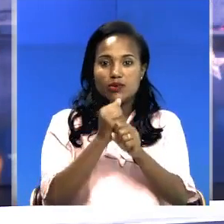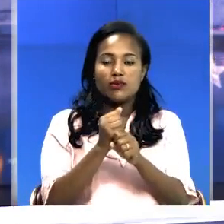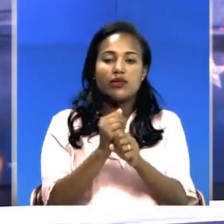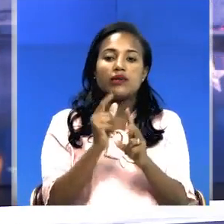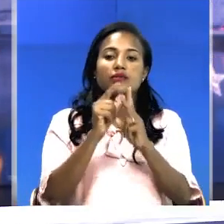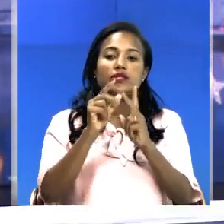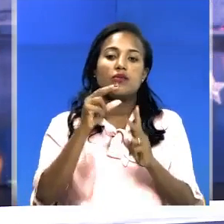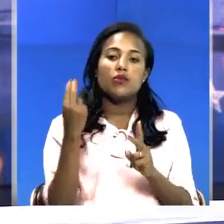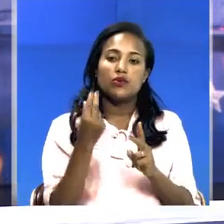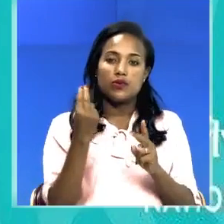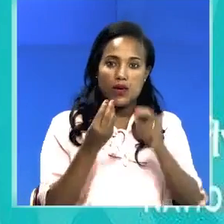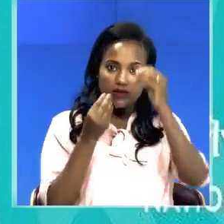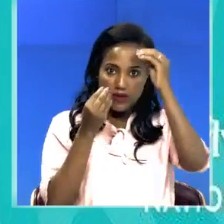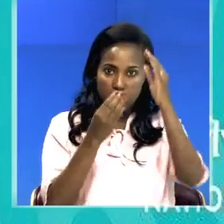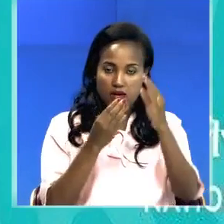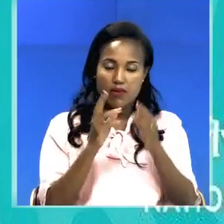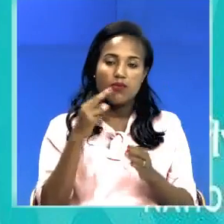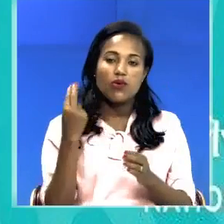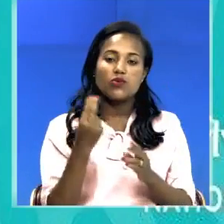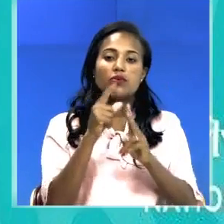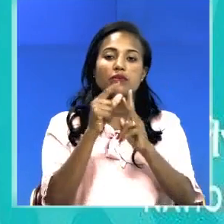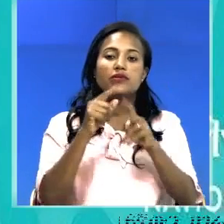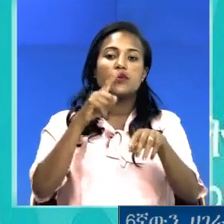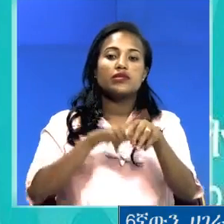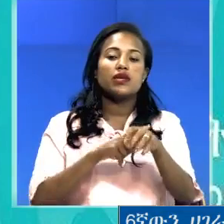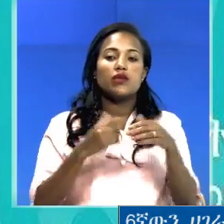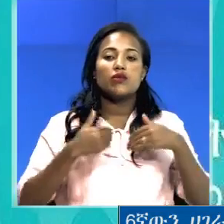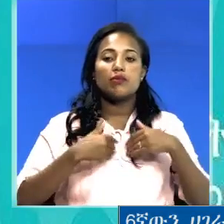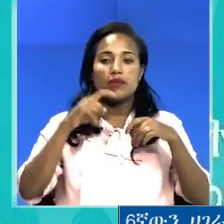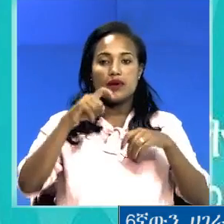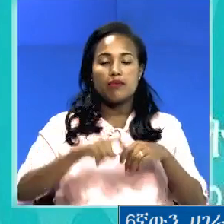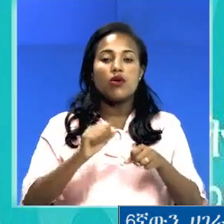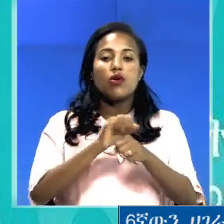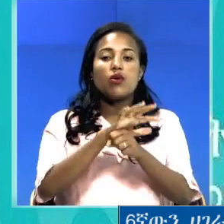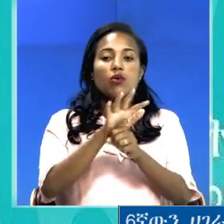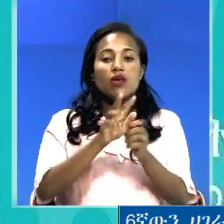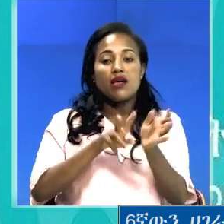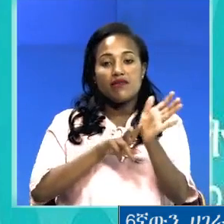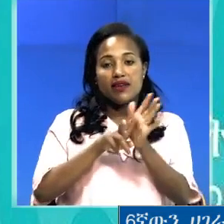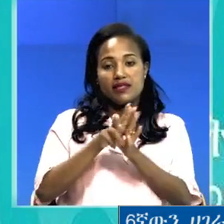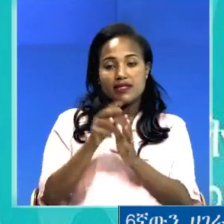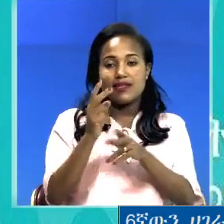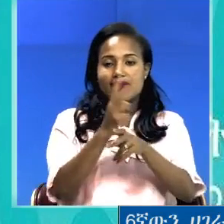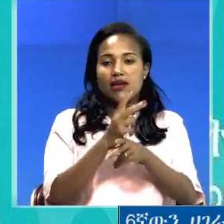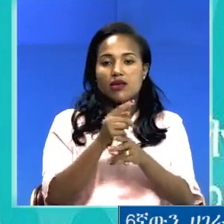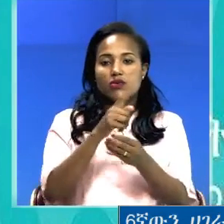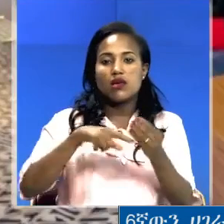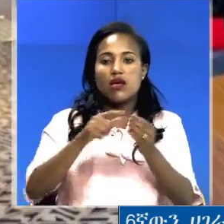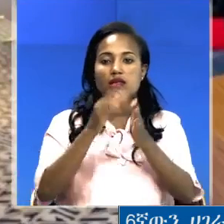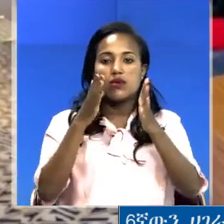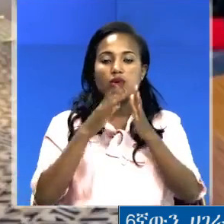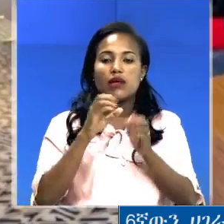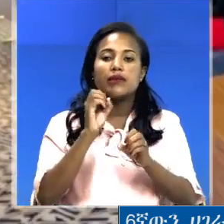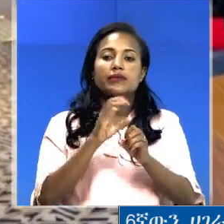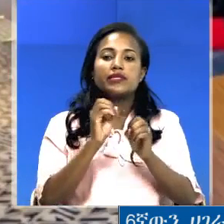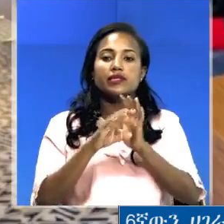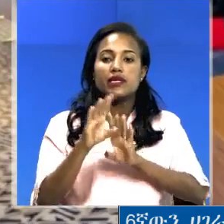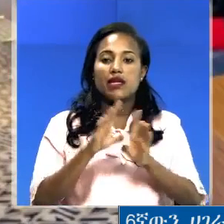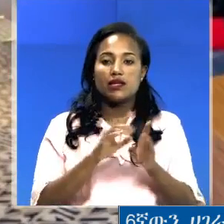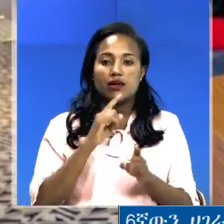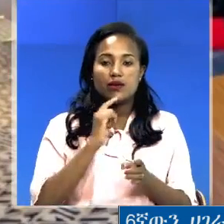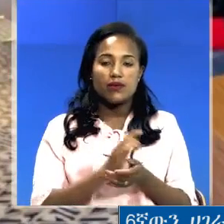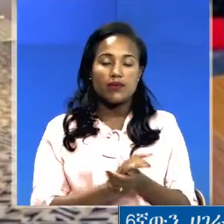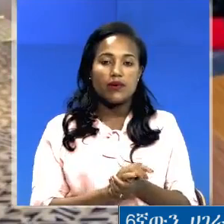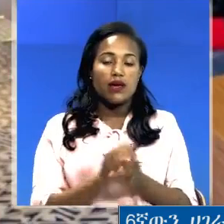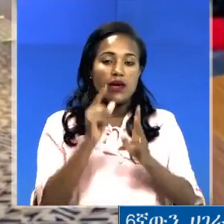አስታወቀ። ቦርዱ በመርጫው ወቅት ሊኖር በሚገባው የኮሮና ቫይረስ ወረርሽኝ ጥንቃቄ ዙሪያ ያተኮረ ምክክር ያካሄደ ነው። በመርጫው